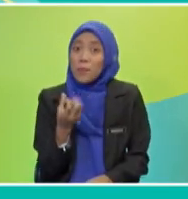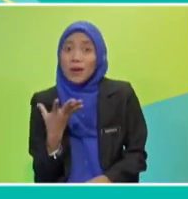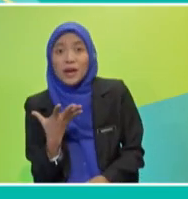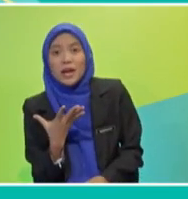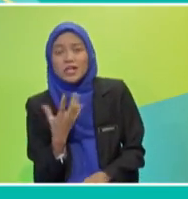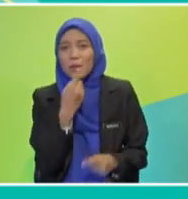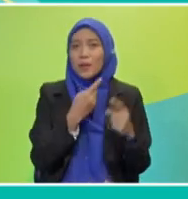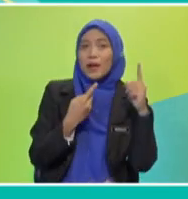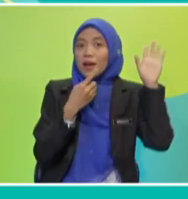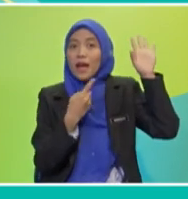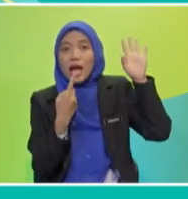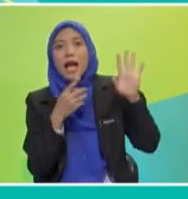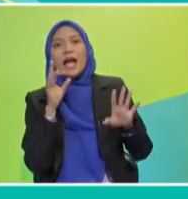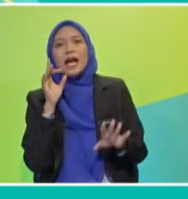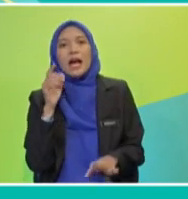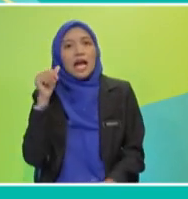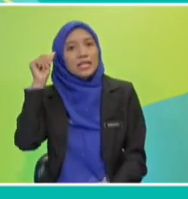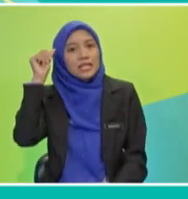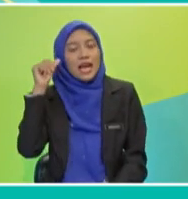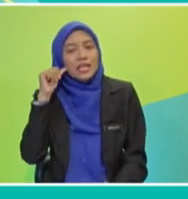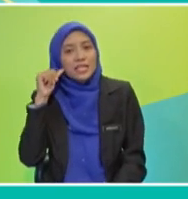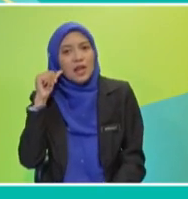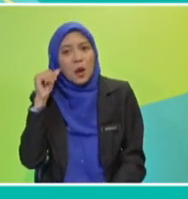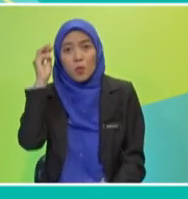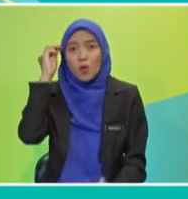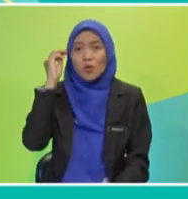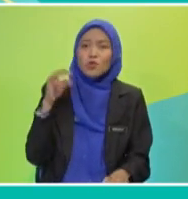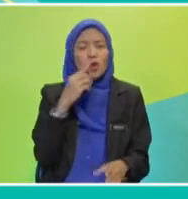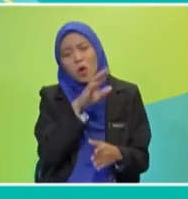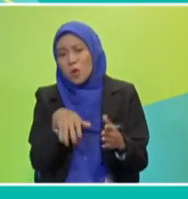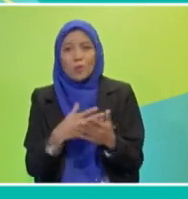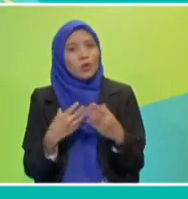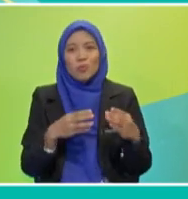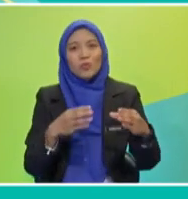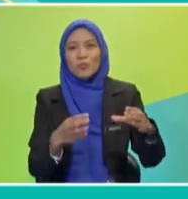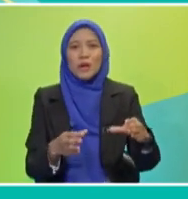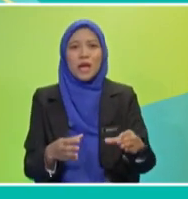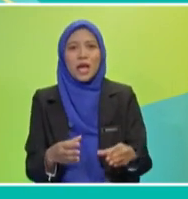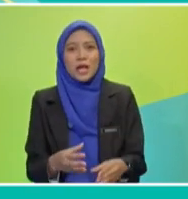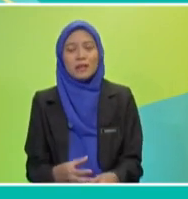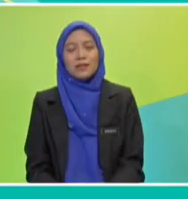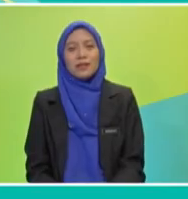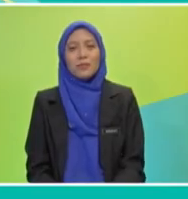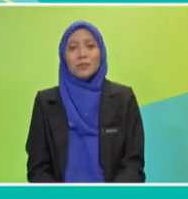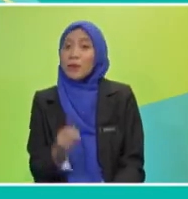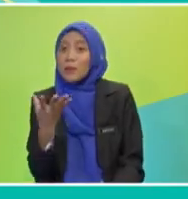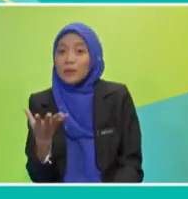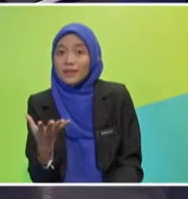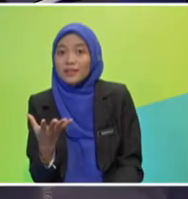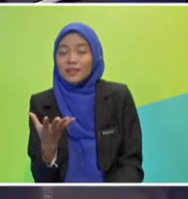Cepat. Ui, Aisyah tak tengok tu. Berapa? Aisyah jawab Muawis pun laju juga cikgu. Ui, Aisyah dengan Muawis serilah kena bagi ganjaran ni. Berapa? Yeah.